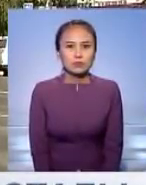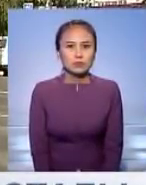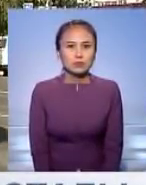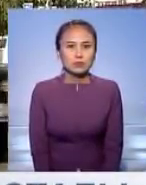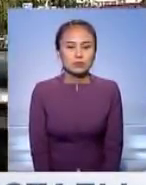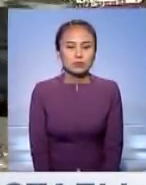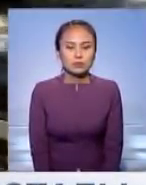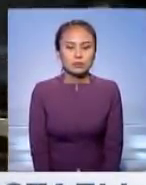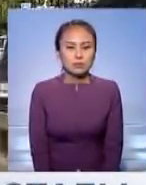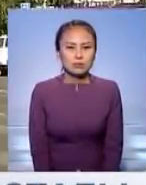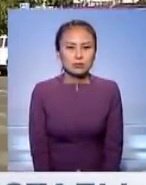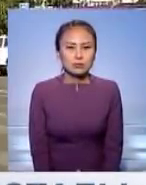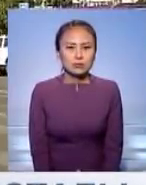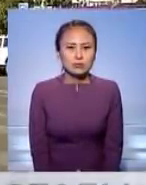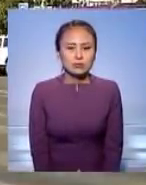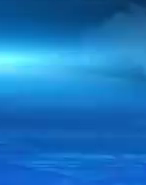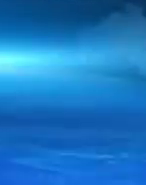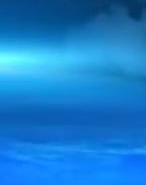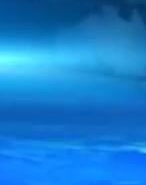Орал, хабар 24.